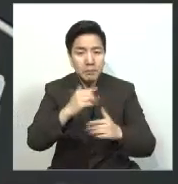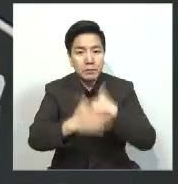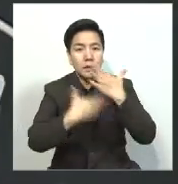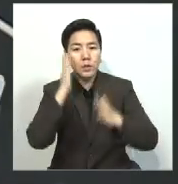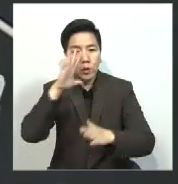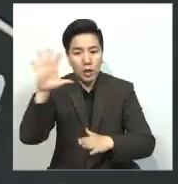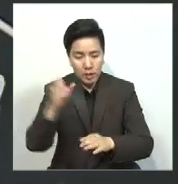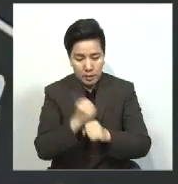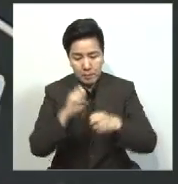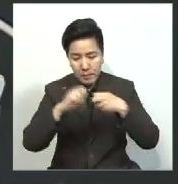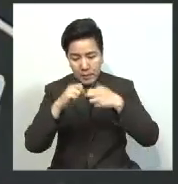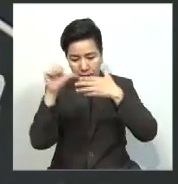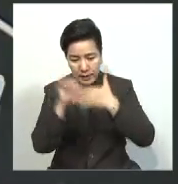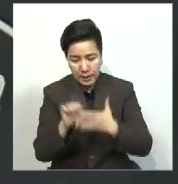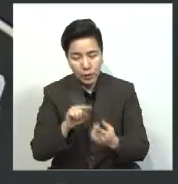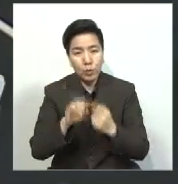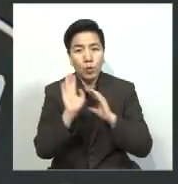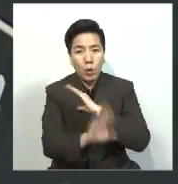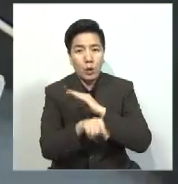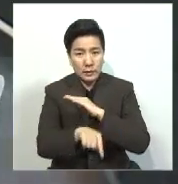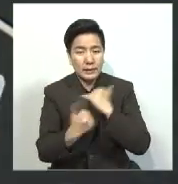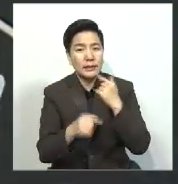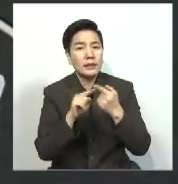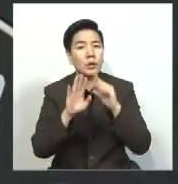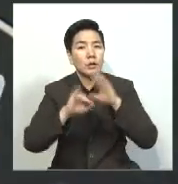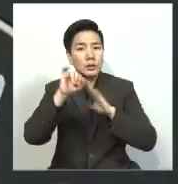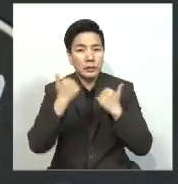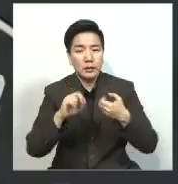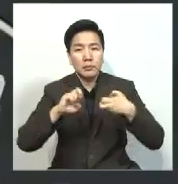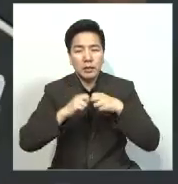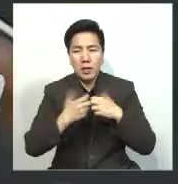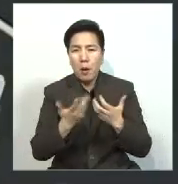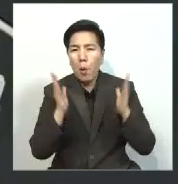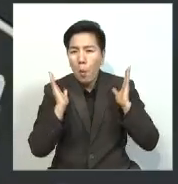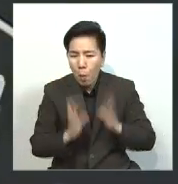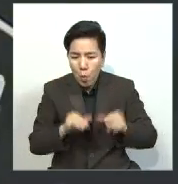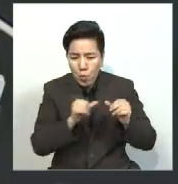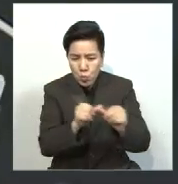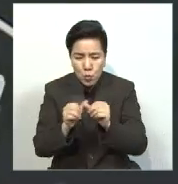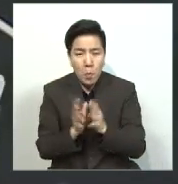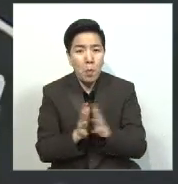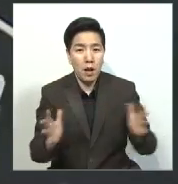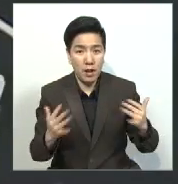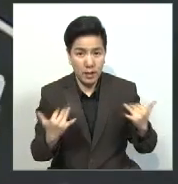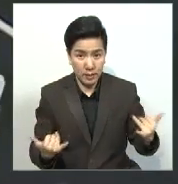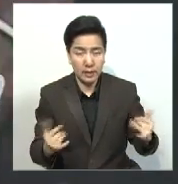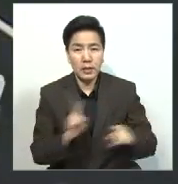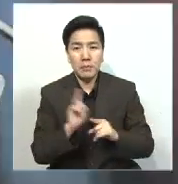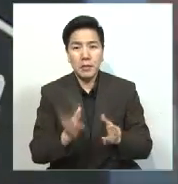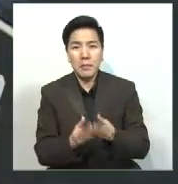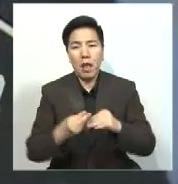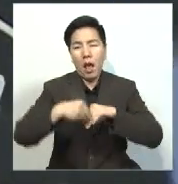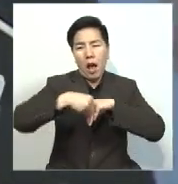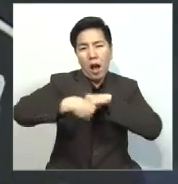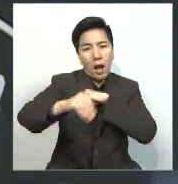าเรื่องของการแก้ไขปัญหาในพื้นที่เนื่องจากในพื้นที่แม่แจ่มนั้นถือว่าเป็นพื้นที่ที่มีประชากรอยู่เป็นจำนวนมากแต่ว่าเป็นพื้นที่ห่